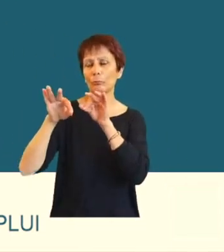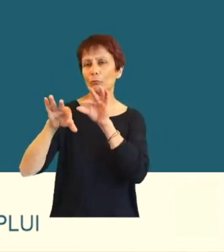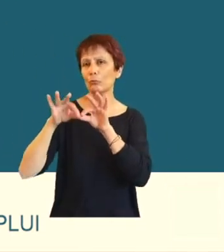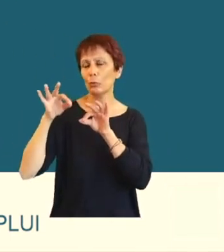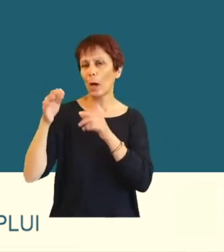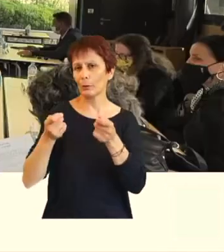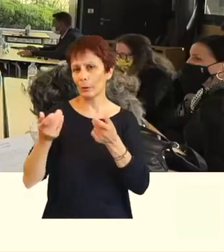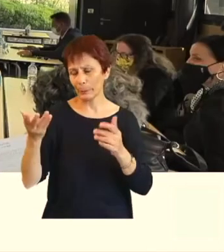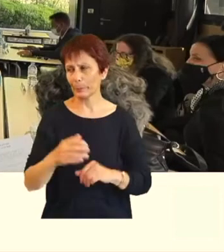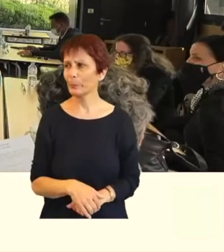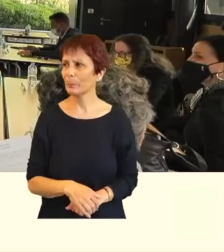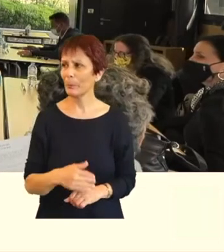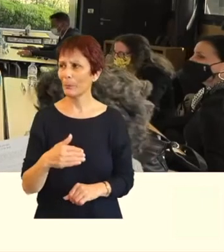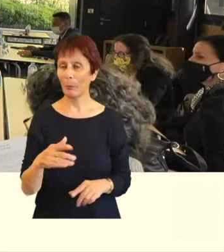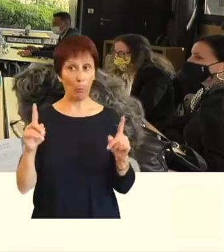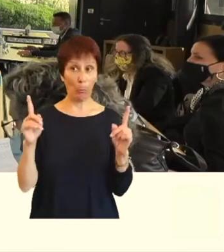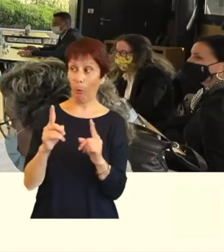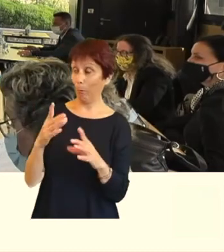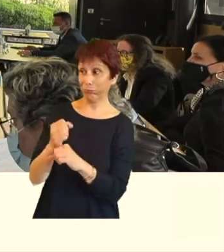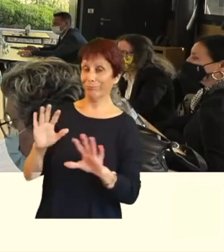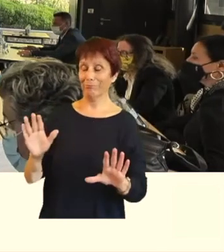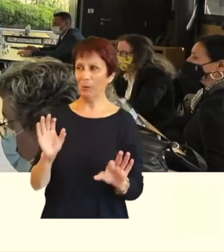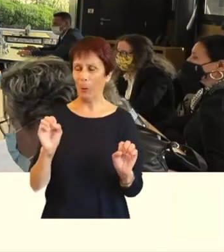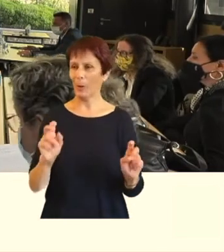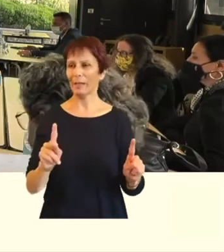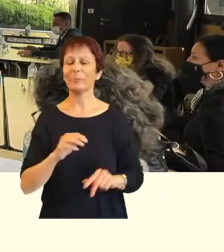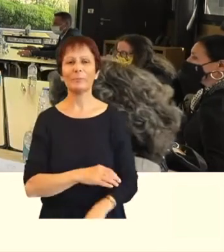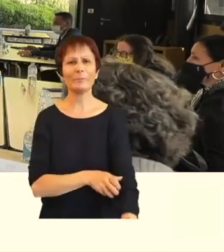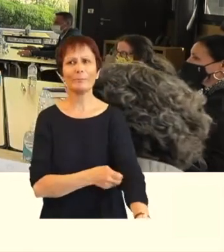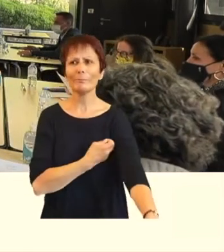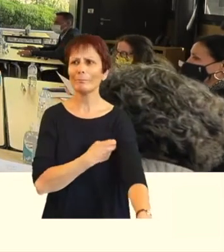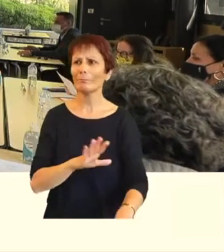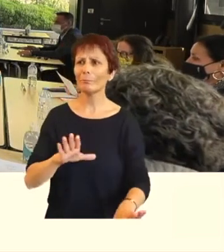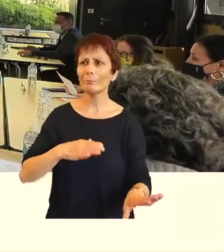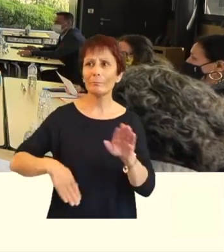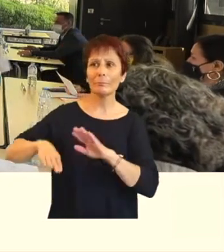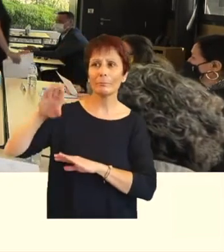que vous... C'est bon ? Merci, pour moi c'est rapide. Y a-t-il des prises de...